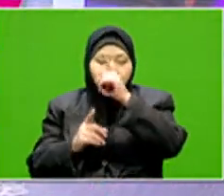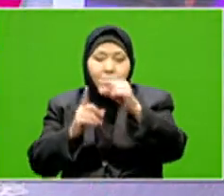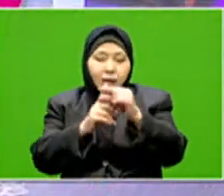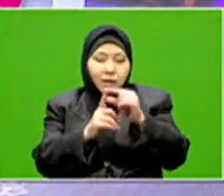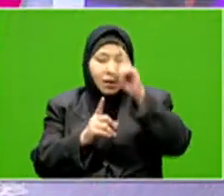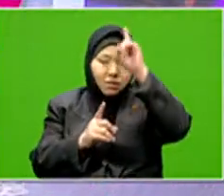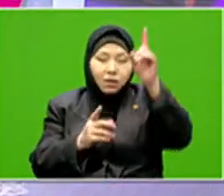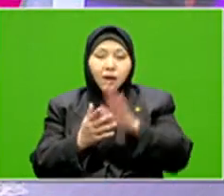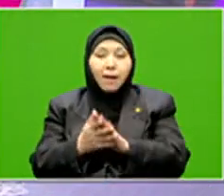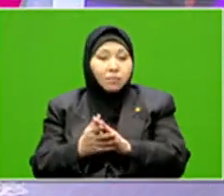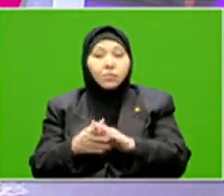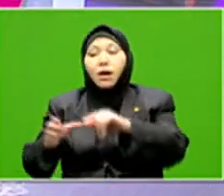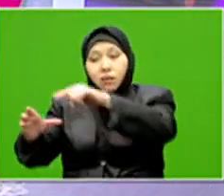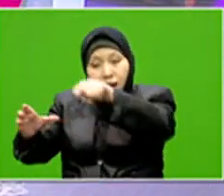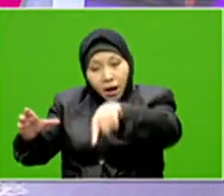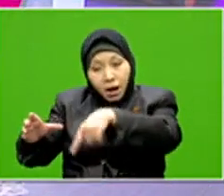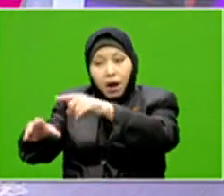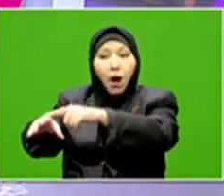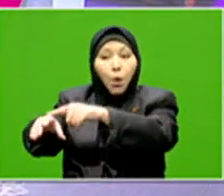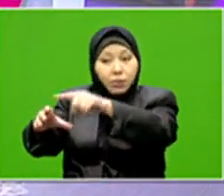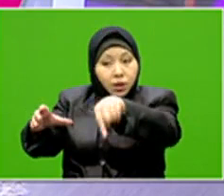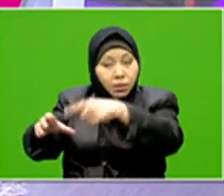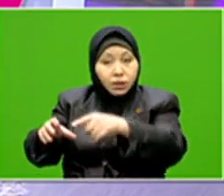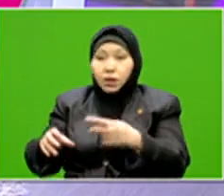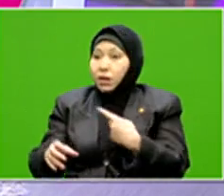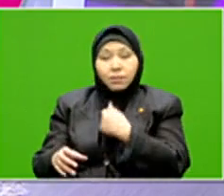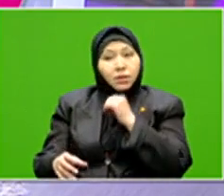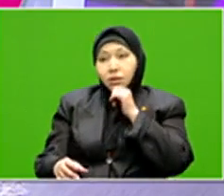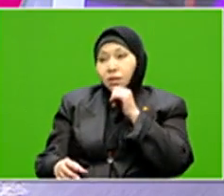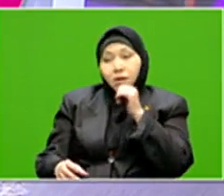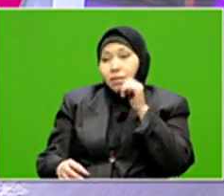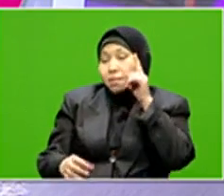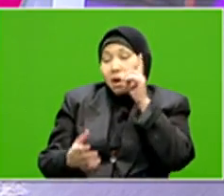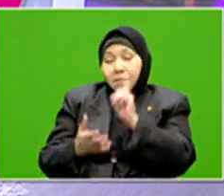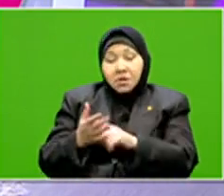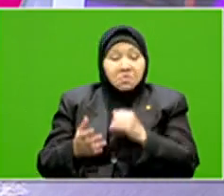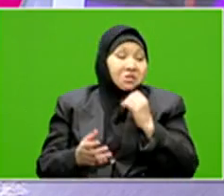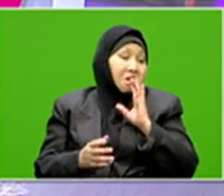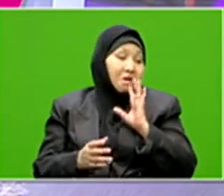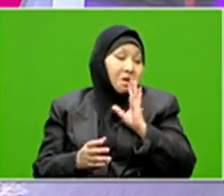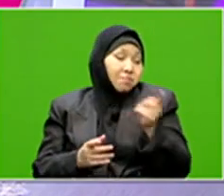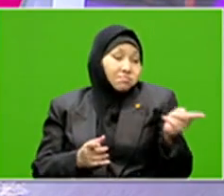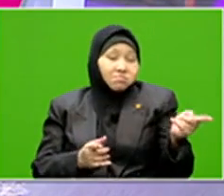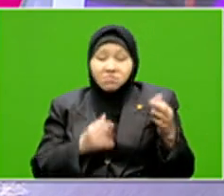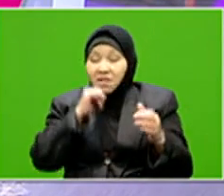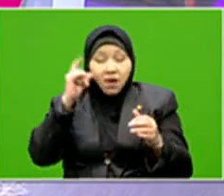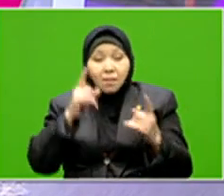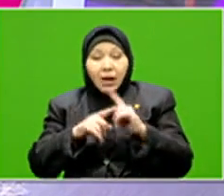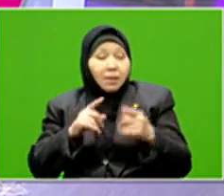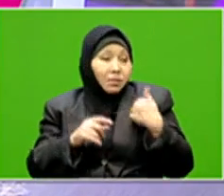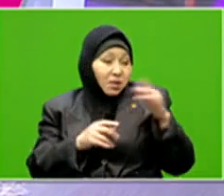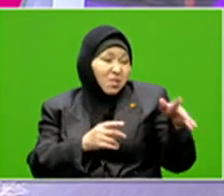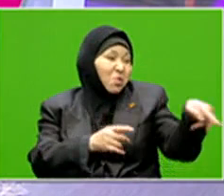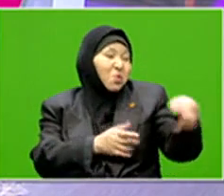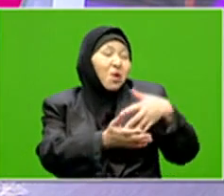Mereka, kaum Nabi Syuaib berkata, wahai Syuaib, kami tidak banyak memahami apa yang engkau katakan. Sedangkan kenyataannya kami memandang engkau seorang yang